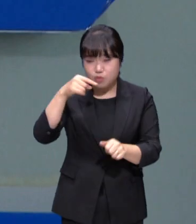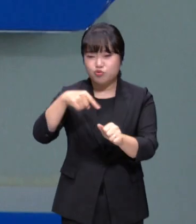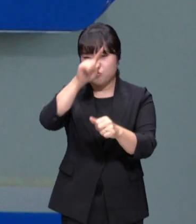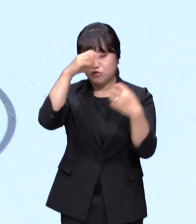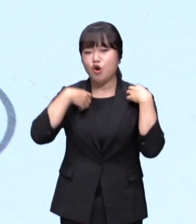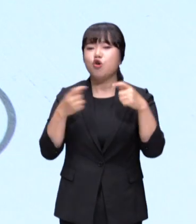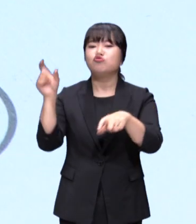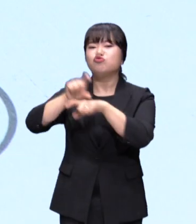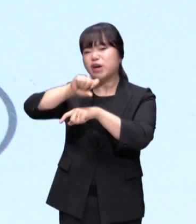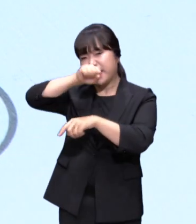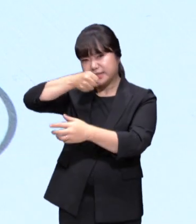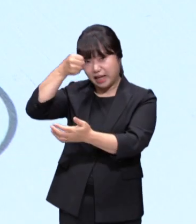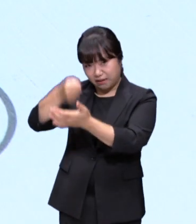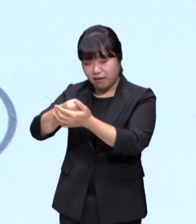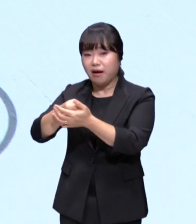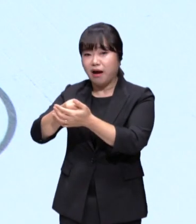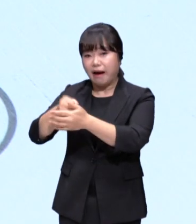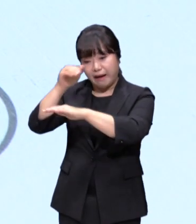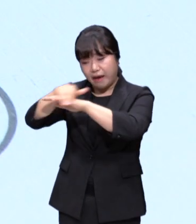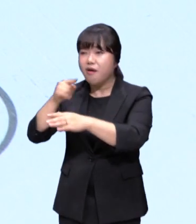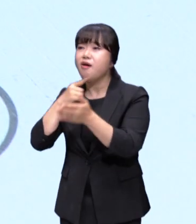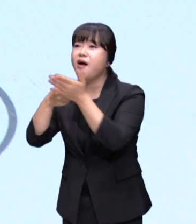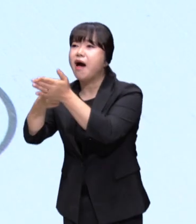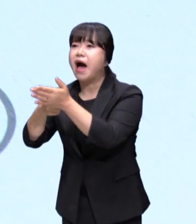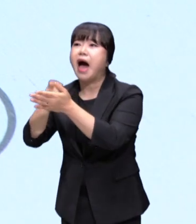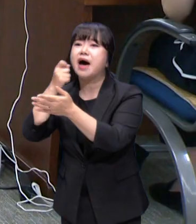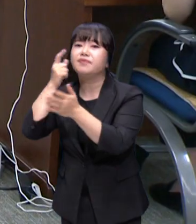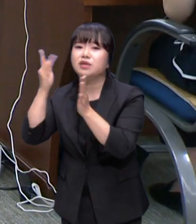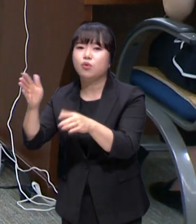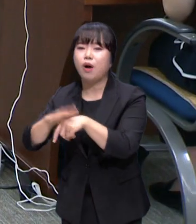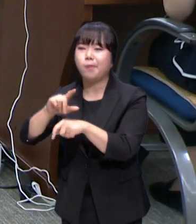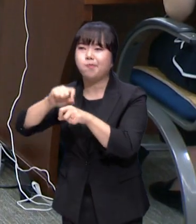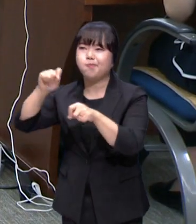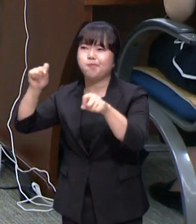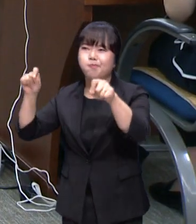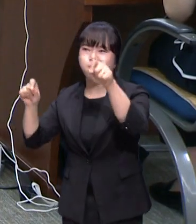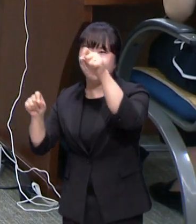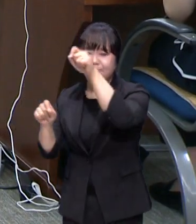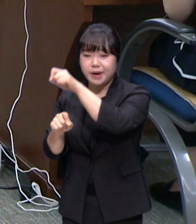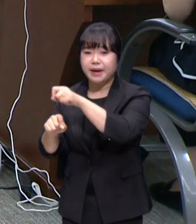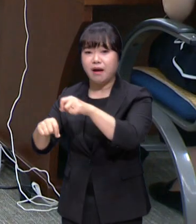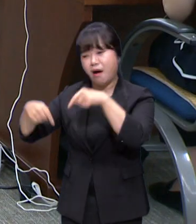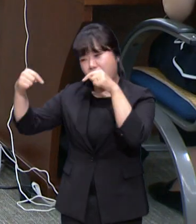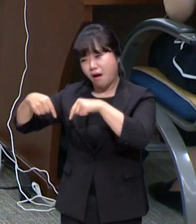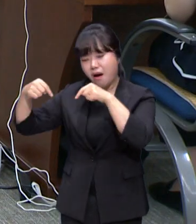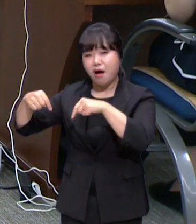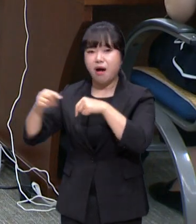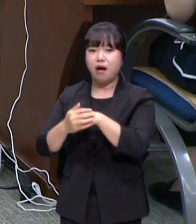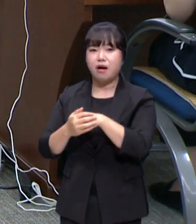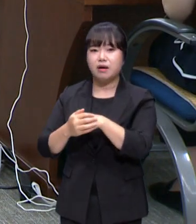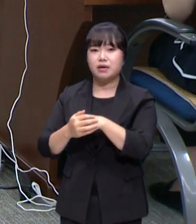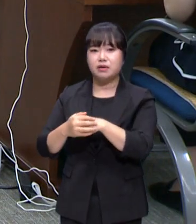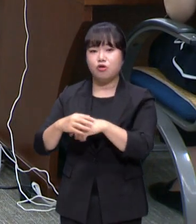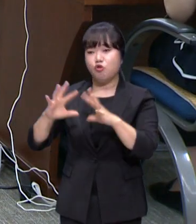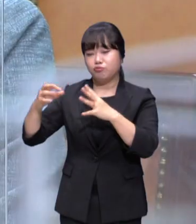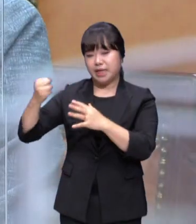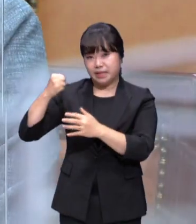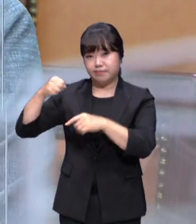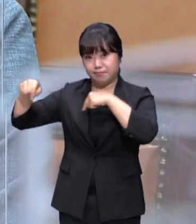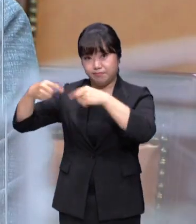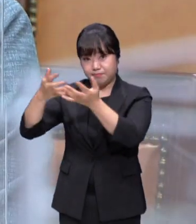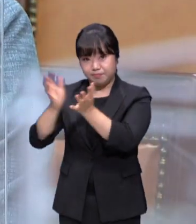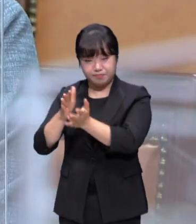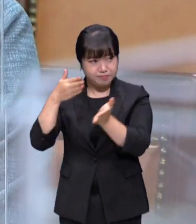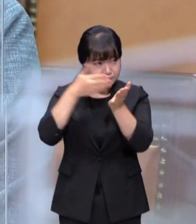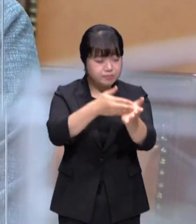추경 예산이 편성된 지 한 달째 접어들었지만 교육청의 예산 수정 내용이 불명확하다는 국민의 지적으로 추경